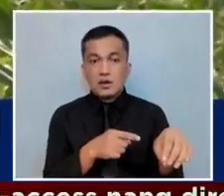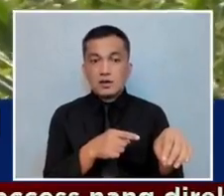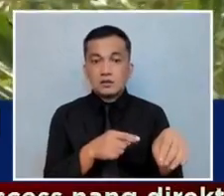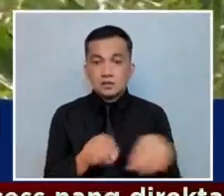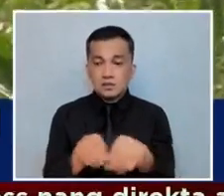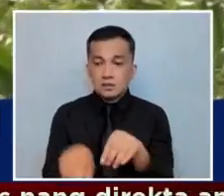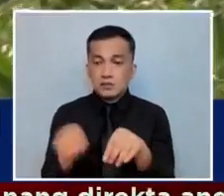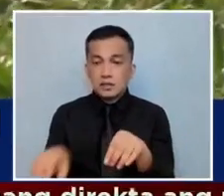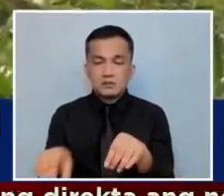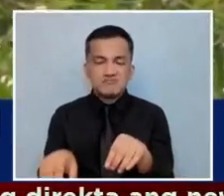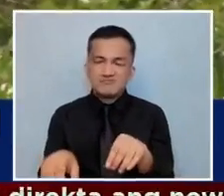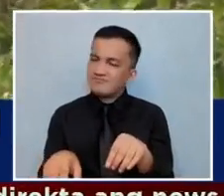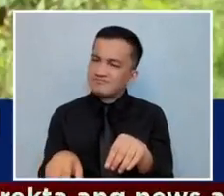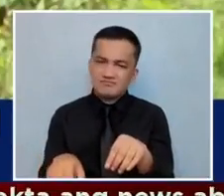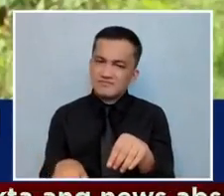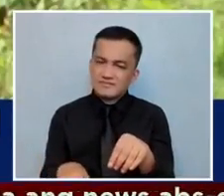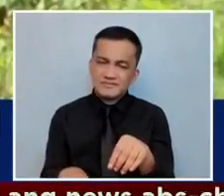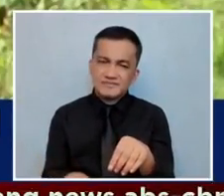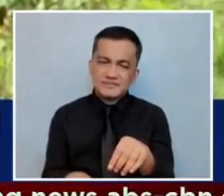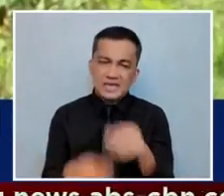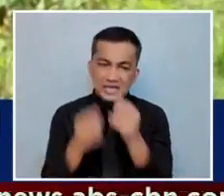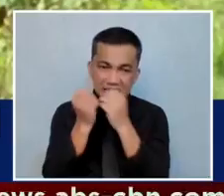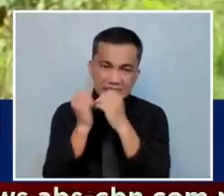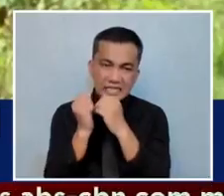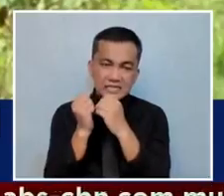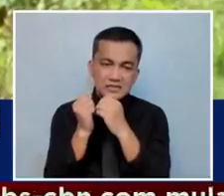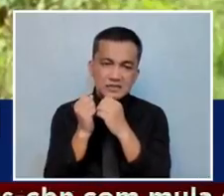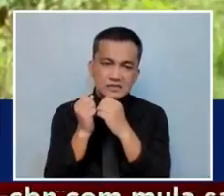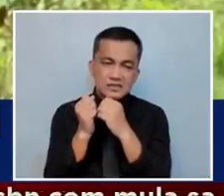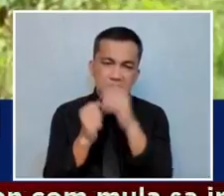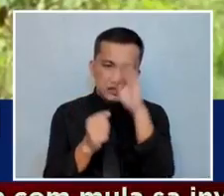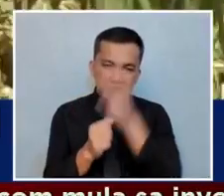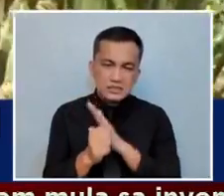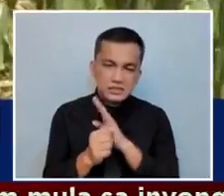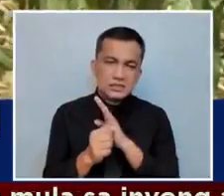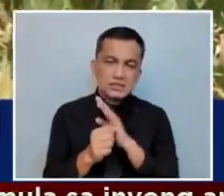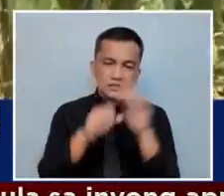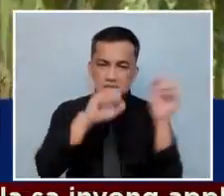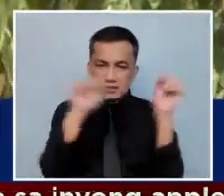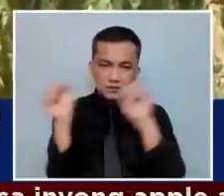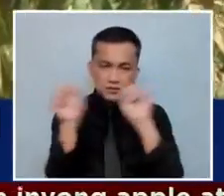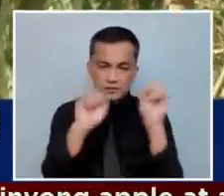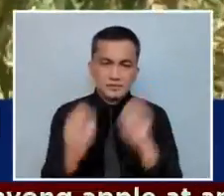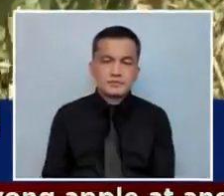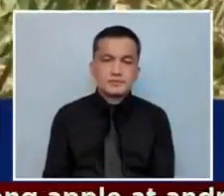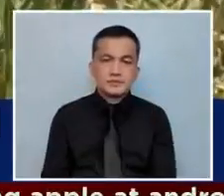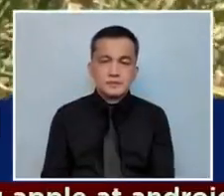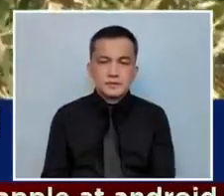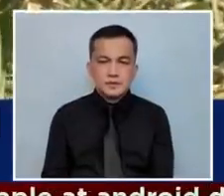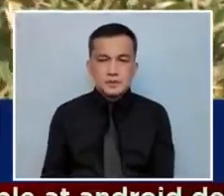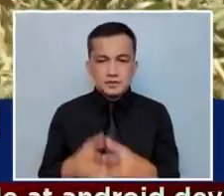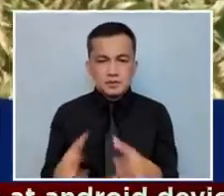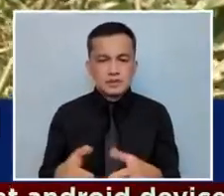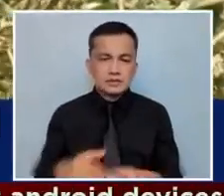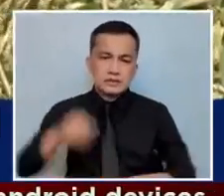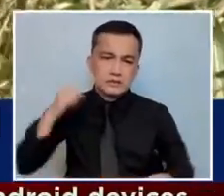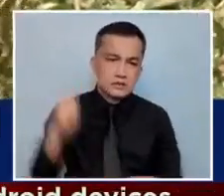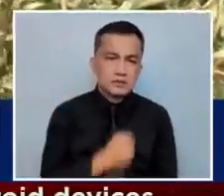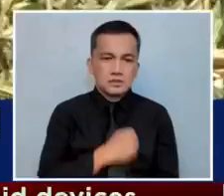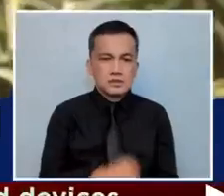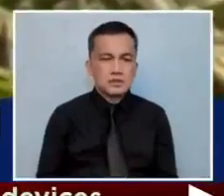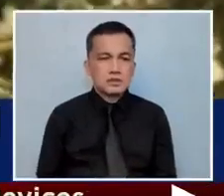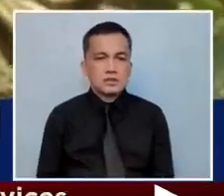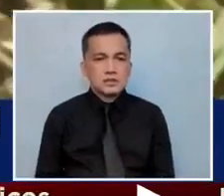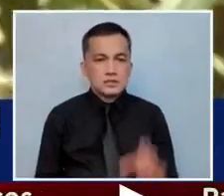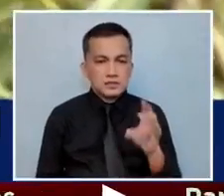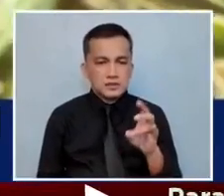natamnan ng mais dito ay nasalanta ng bagyo. Labis na nanghihinayang ang 75